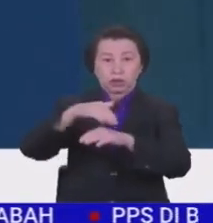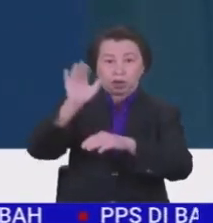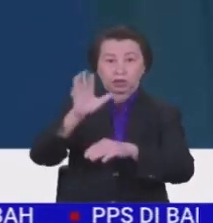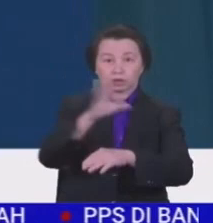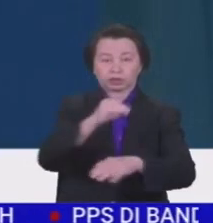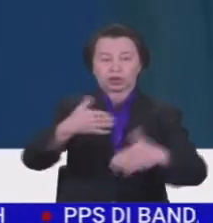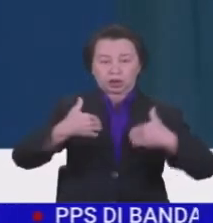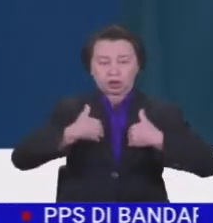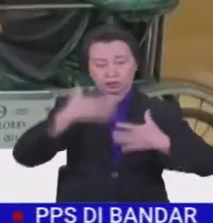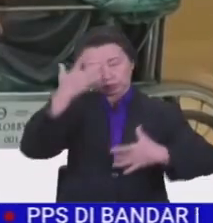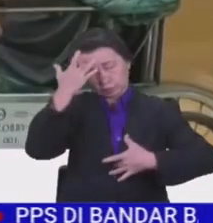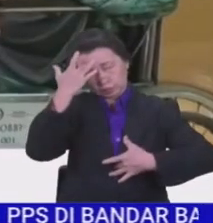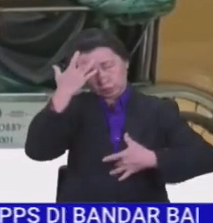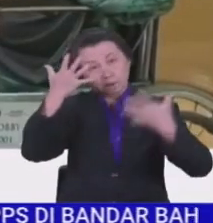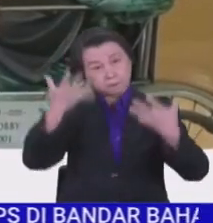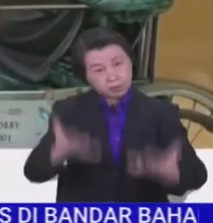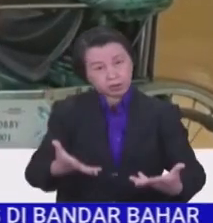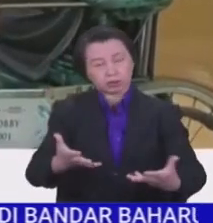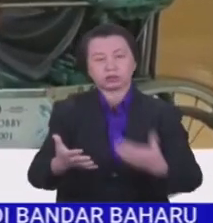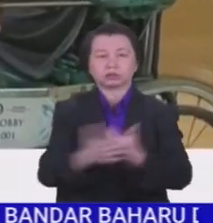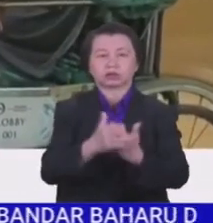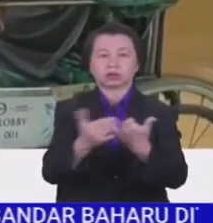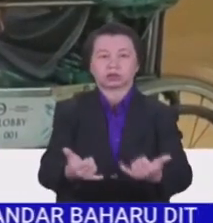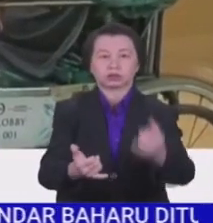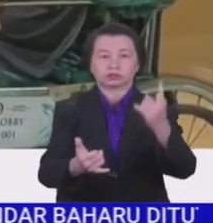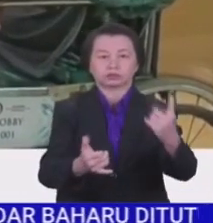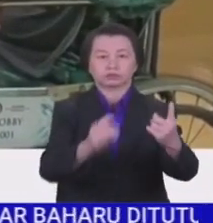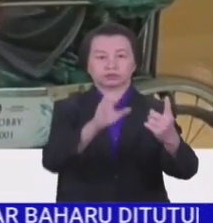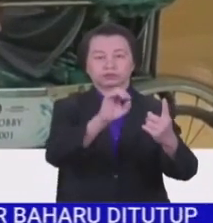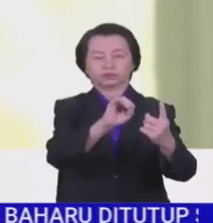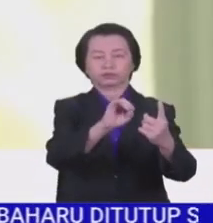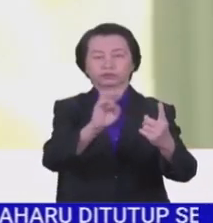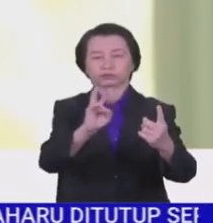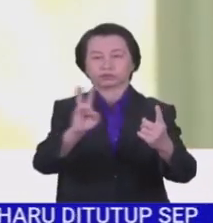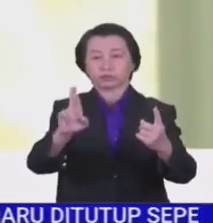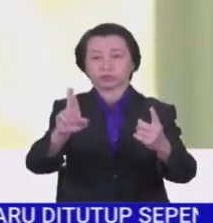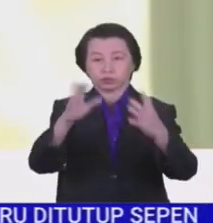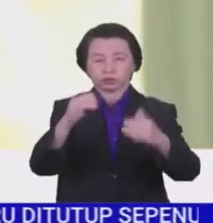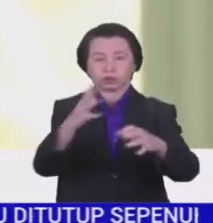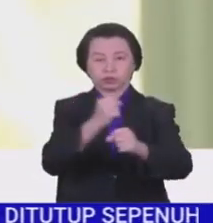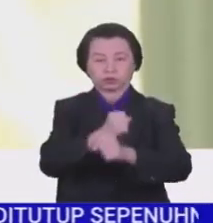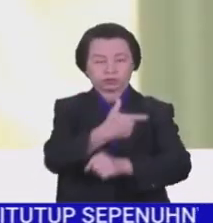dan yang mempunyai penyakit kronik. Sehingga kini lebih 107,000 individu telah